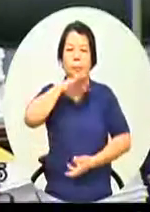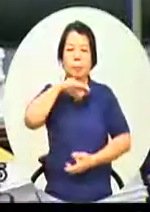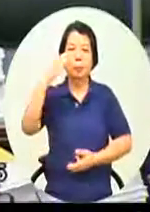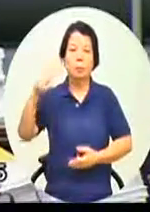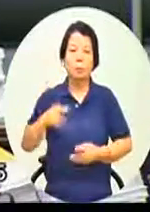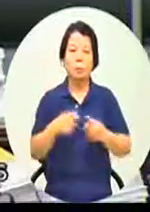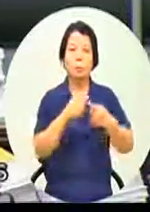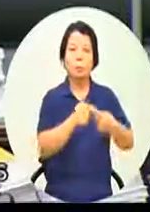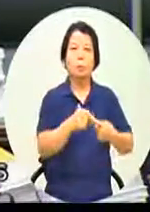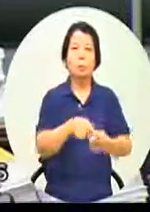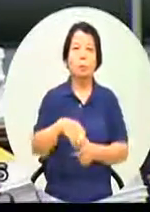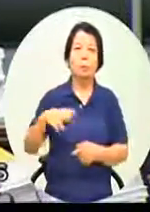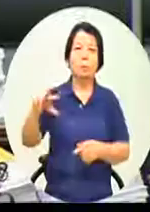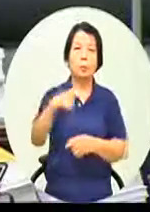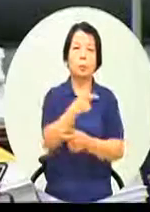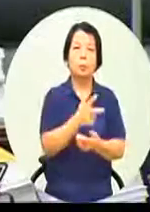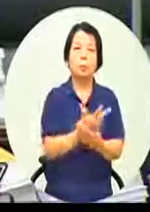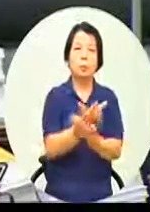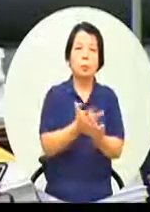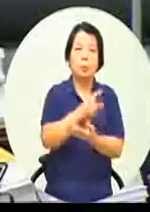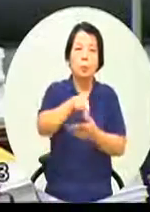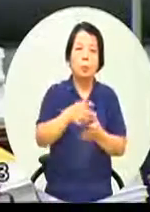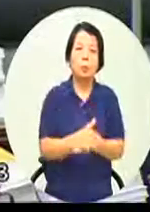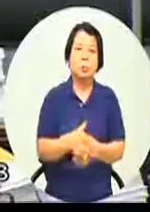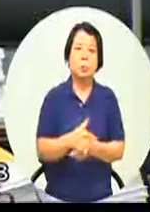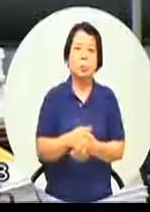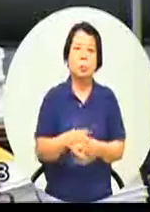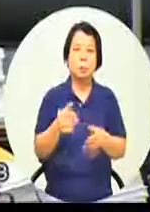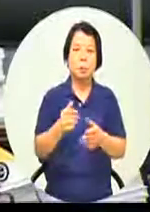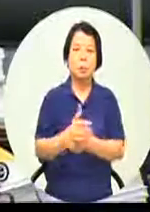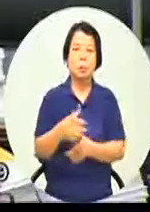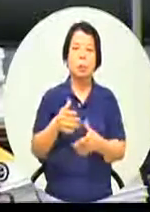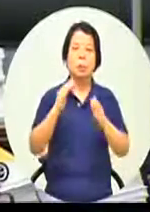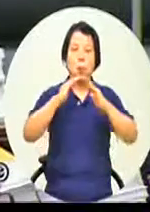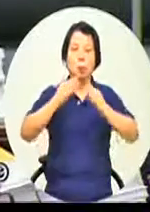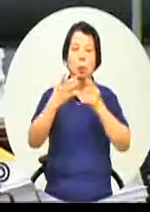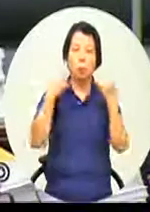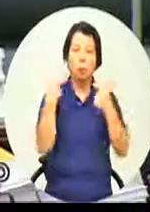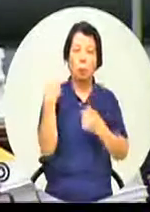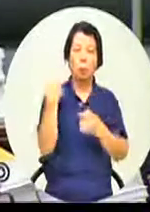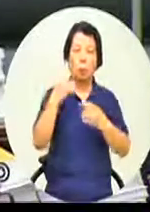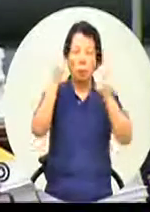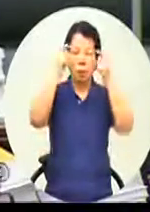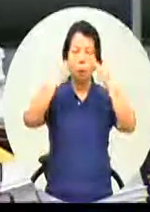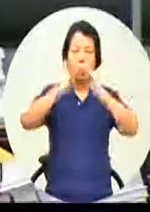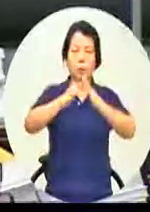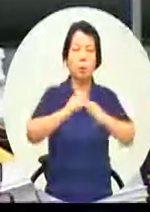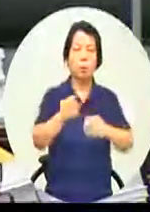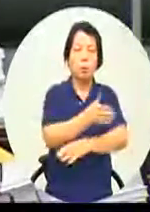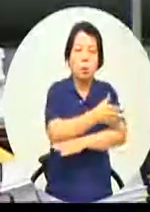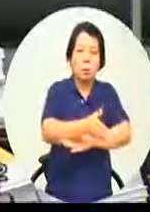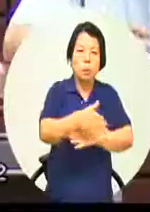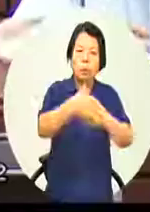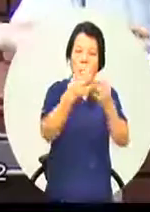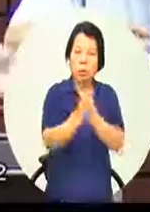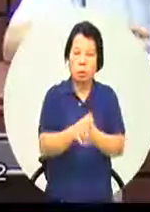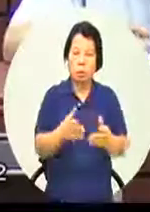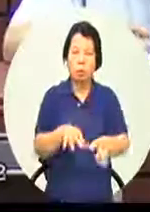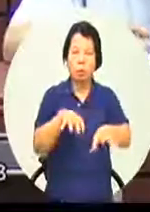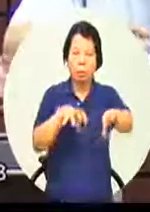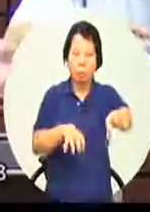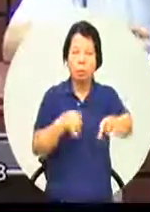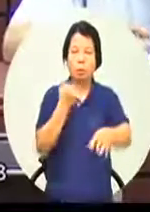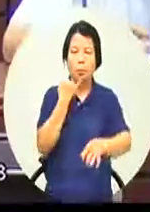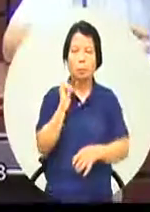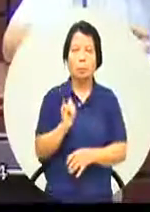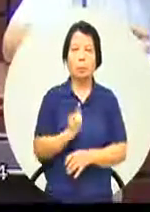啊，其实 这样刚好是跟原市跟原县这样的救援分配是比较合理一点。 啊，其实这个都是可以，